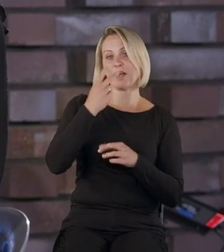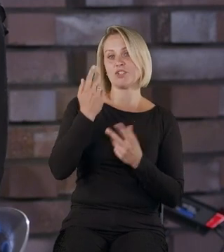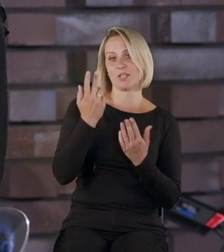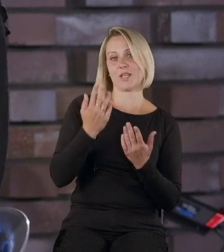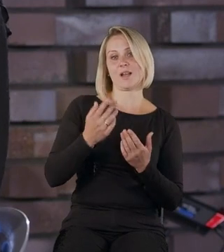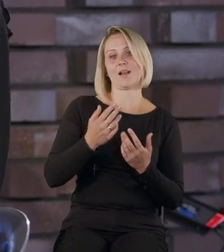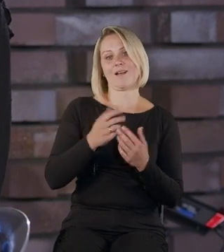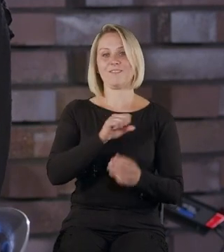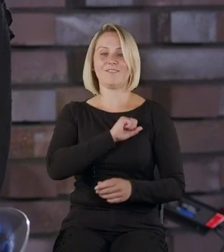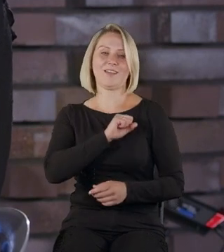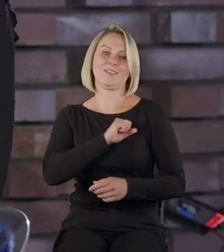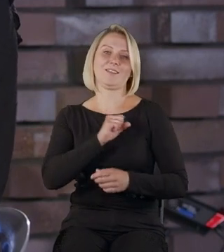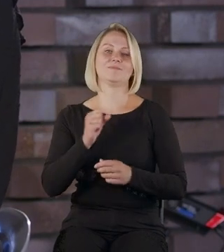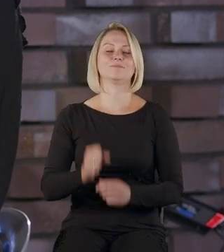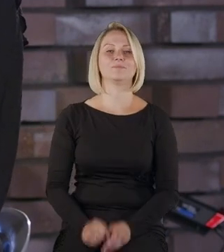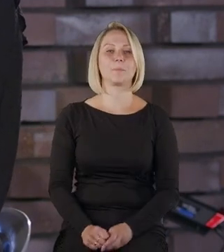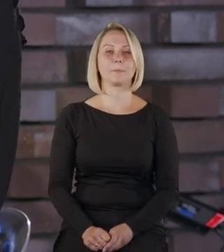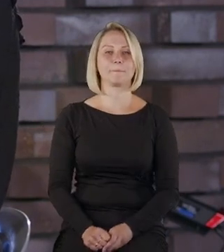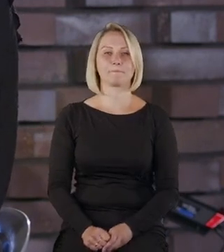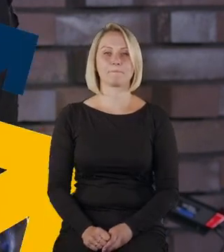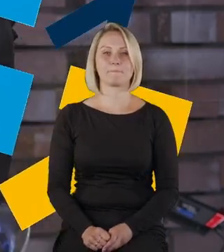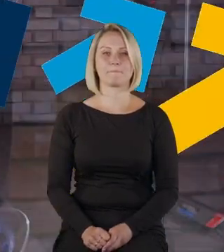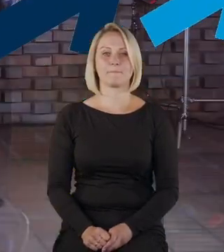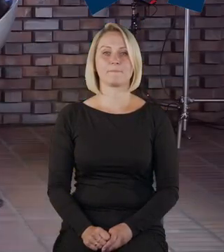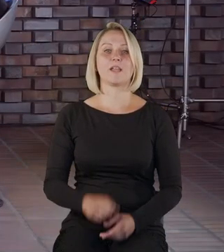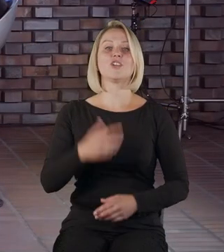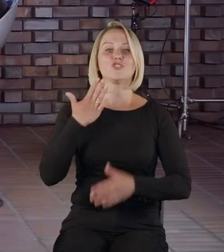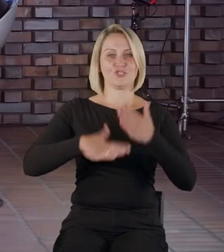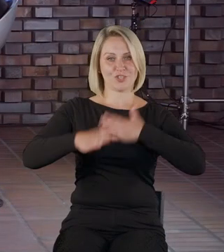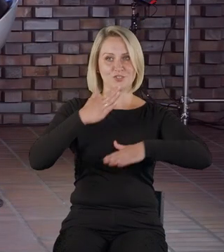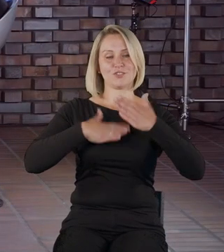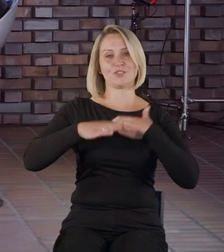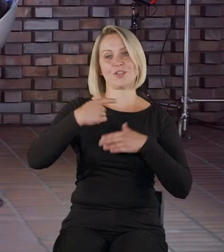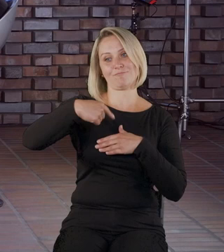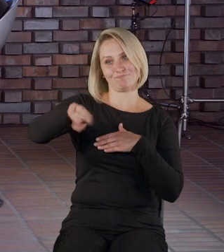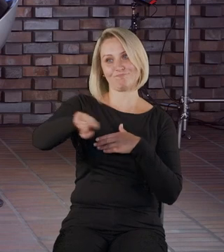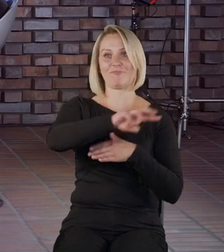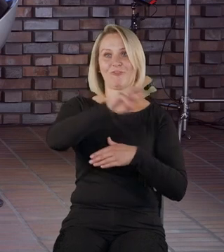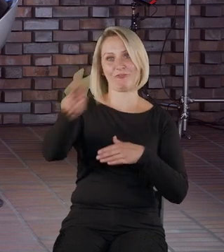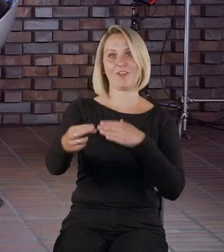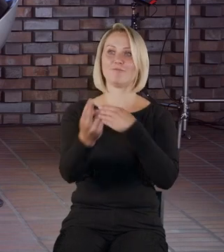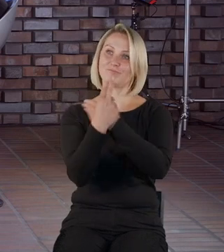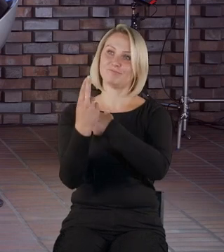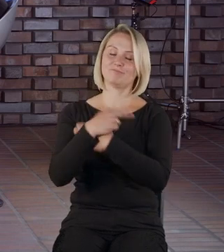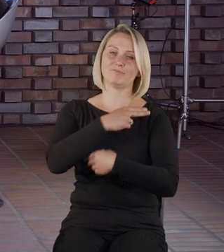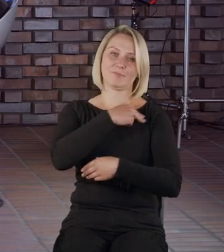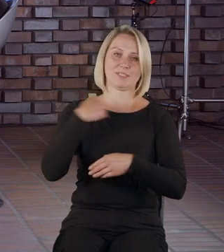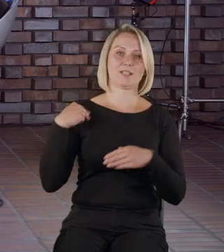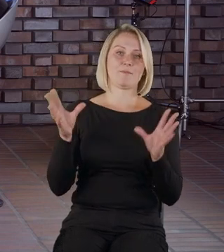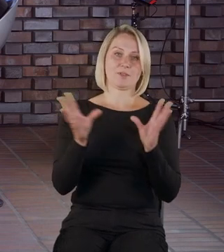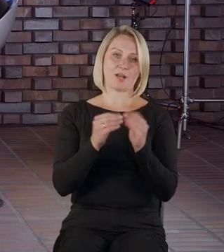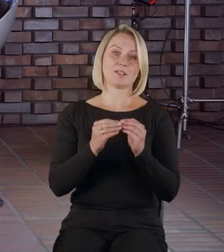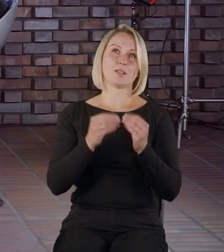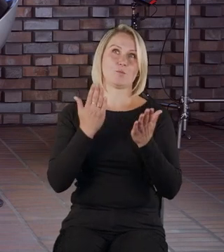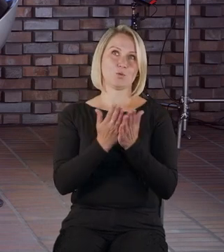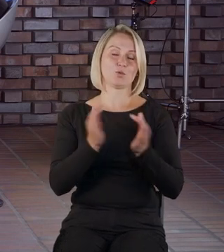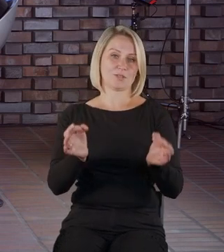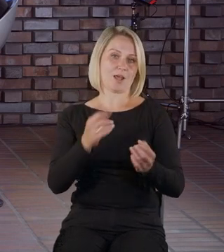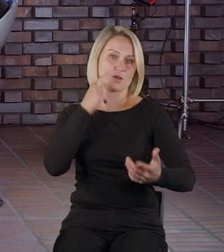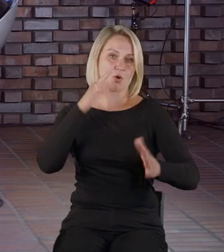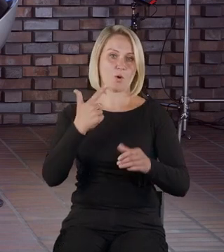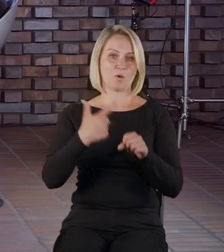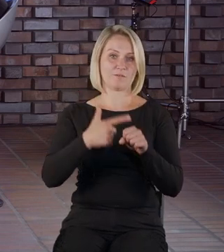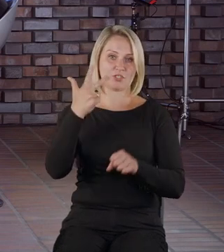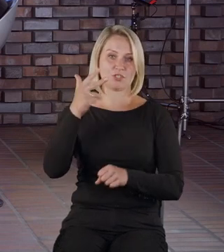ulubionych usiowych gadżetów. Cieszymy się, że już wkrótce staniecie się częścią naszej społeczności akademickiej, która już teraz liczy blisko